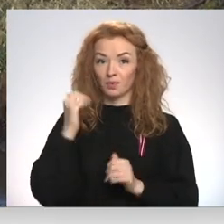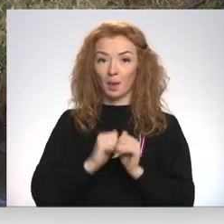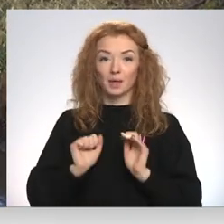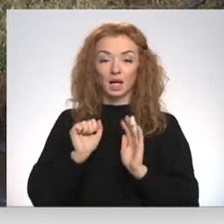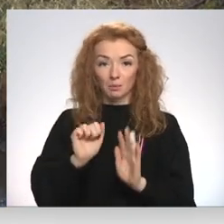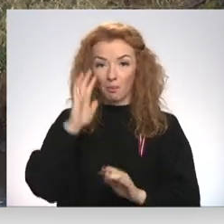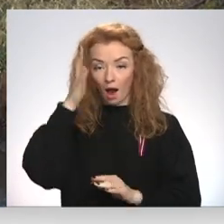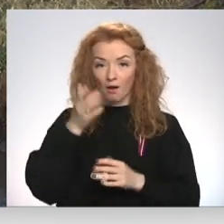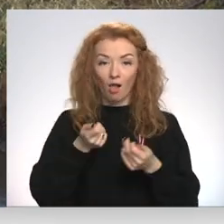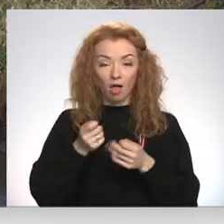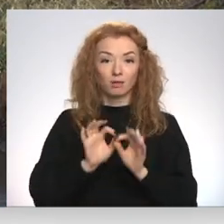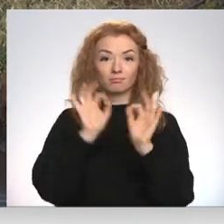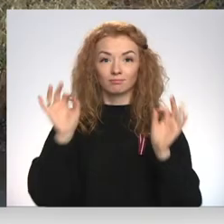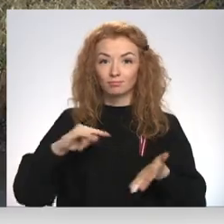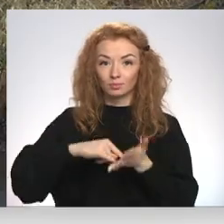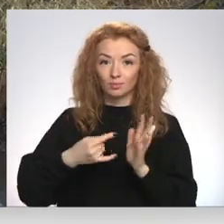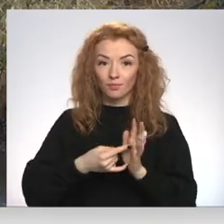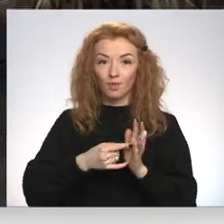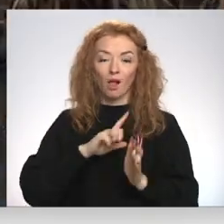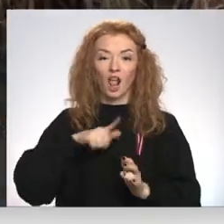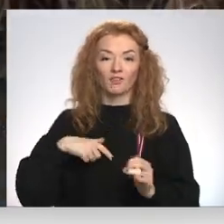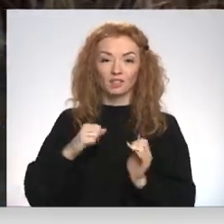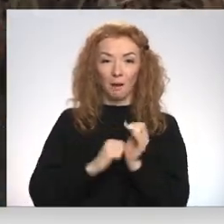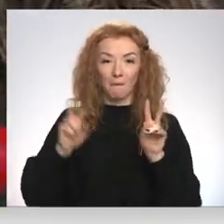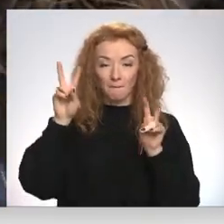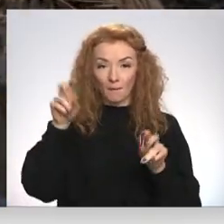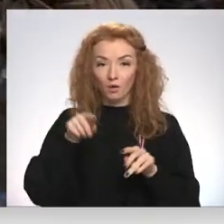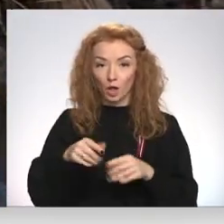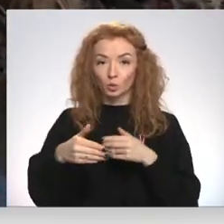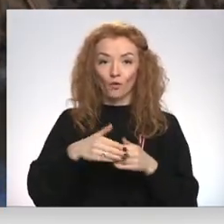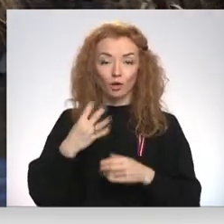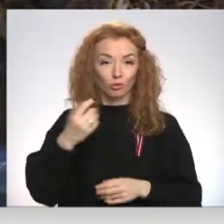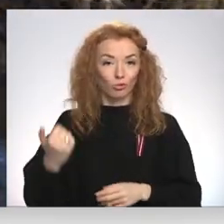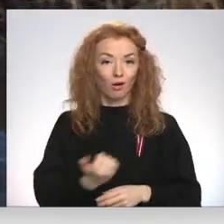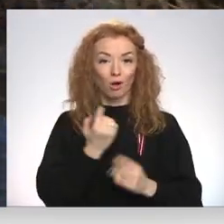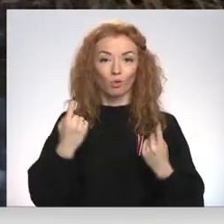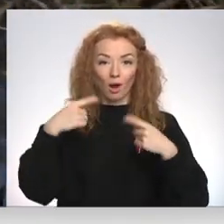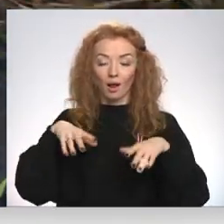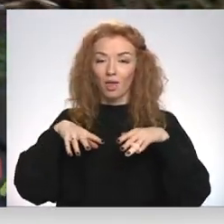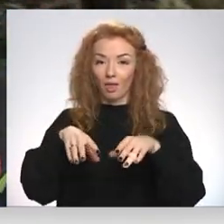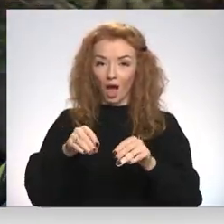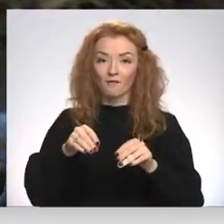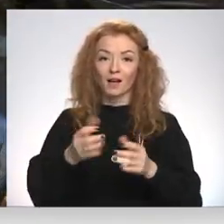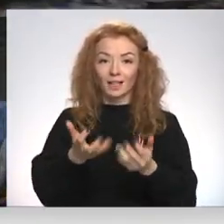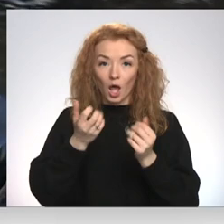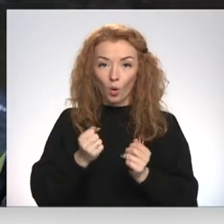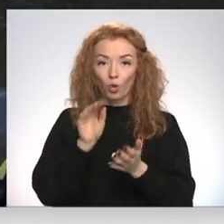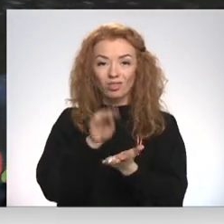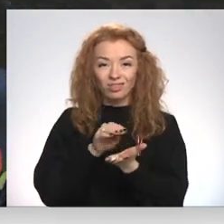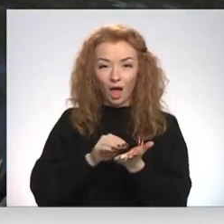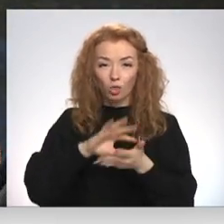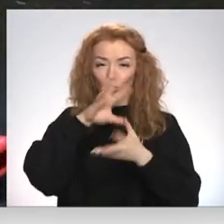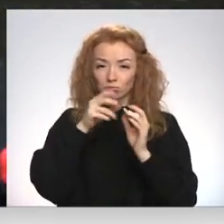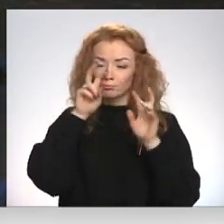aizsardzības pārvalde uzsākusi projektu Latvijā Nature, kas paredz tuvāko 4 gadu laikā veikt iegūto biotopu datu padziļinātu